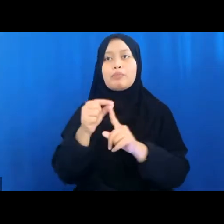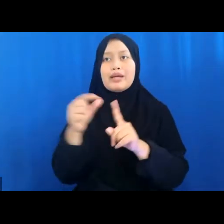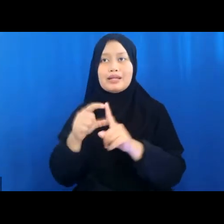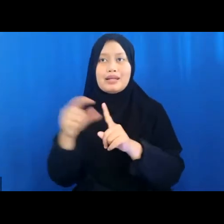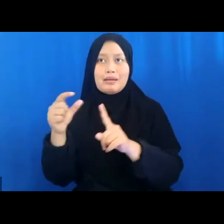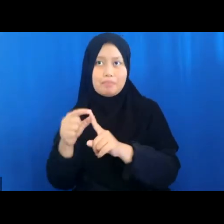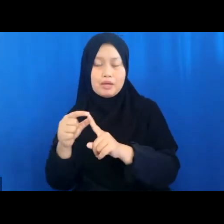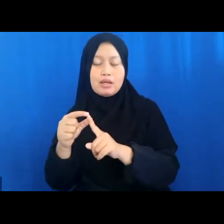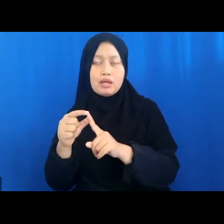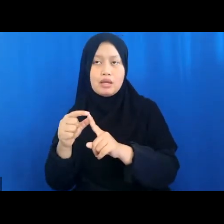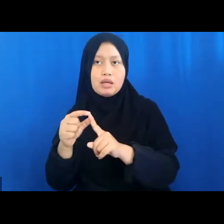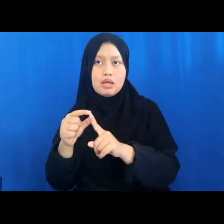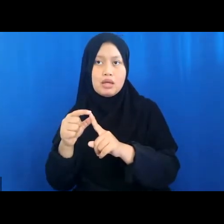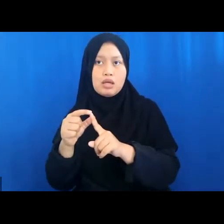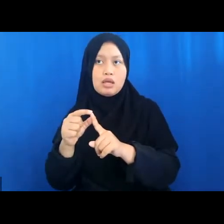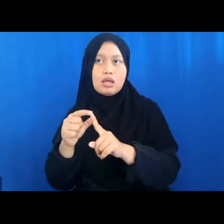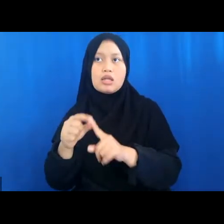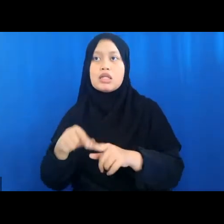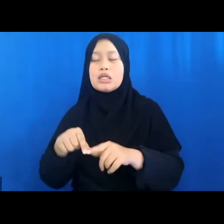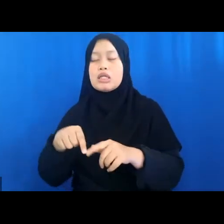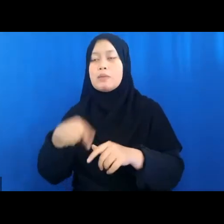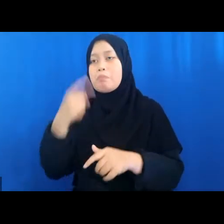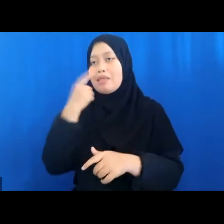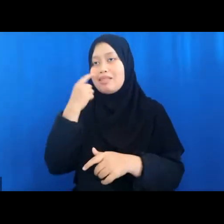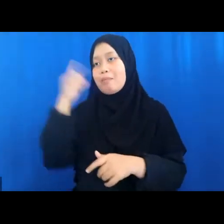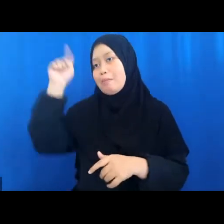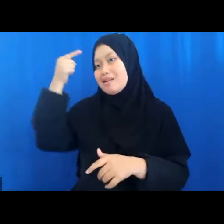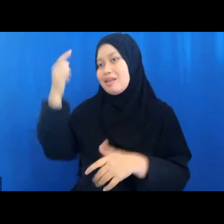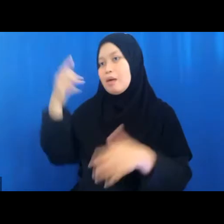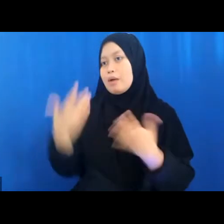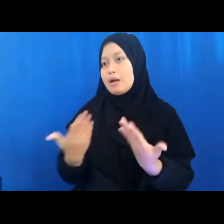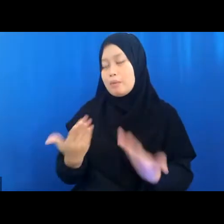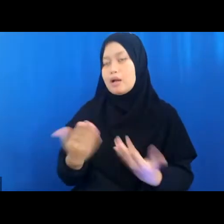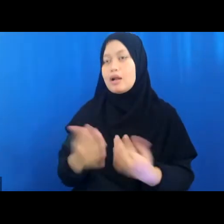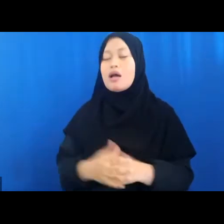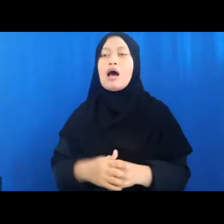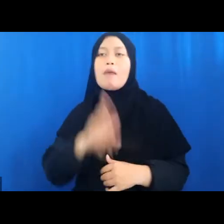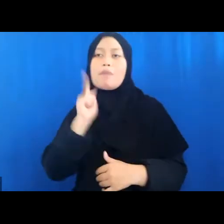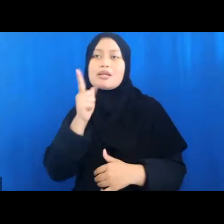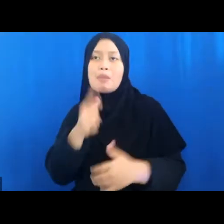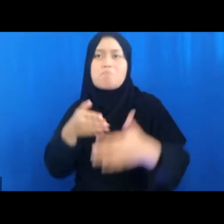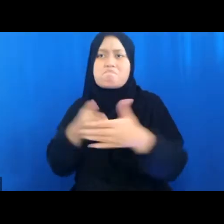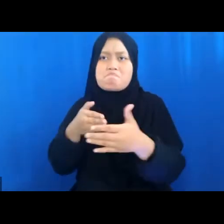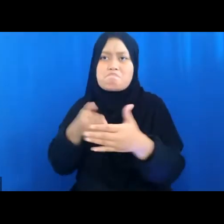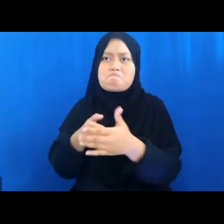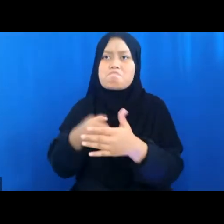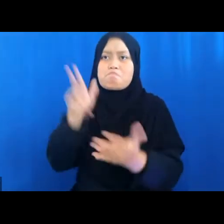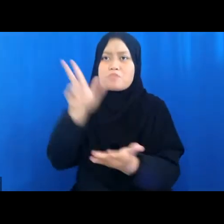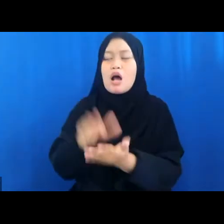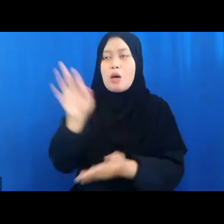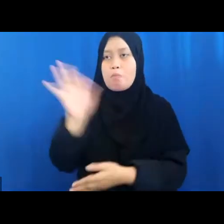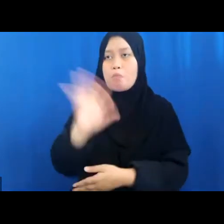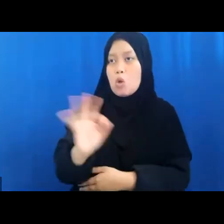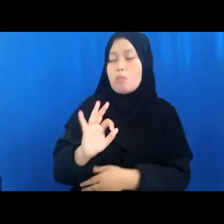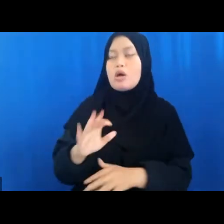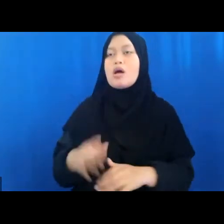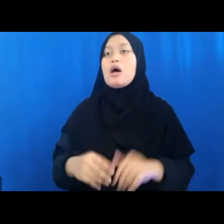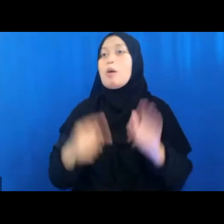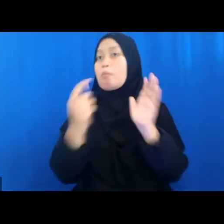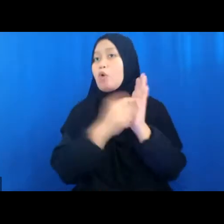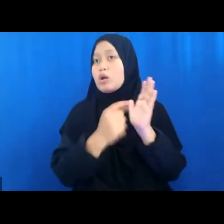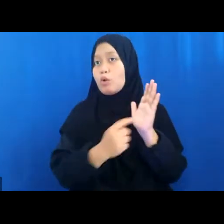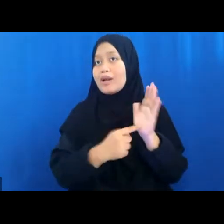pemerintah alasan apa yang menjadi krusial sehingga pembahasannya tersendat terus kemudian poin-poin penting yang diatur di RUU